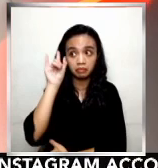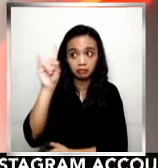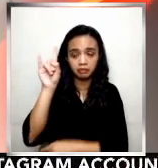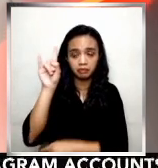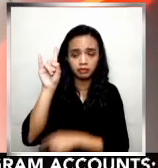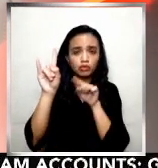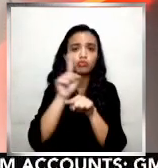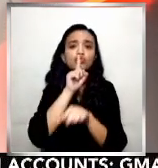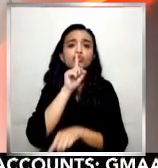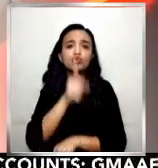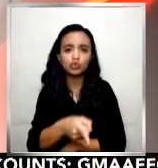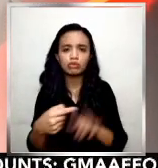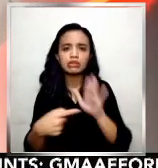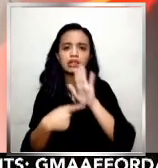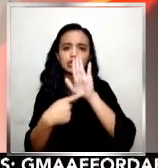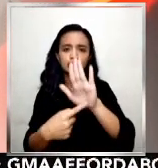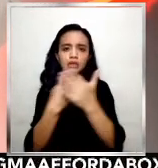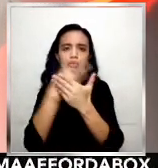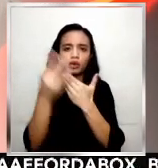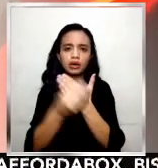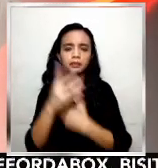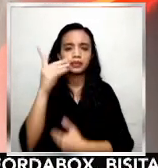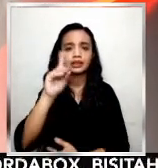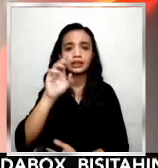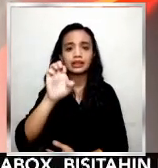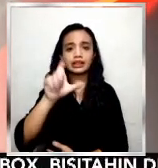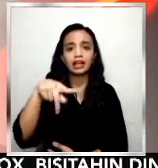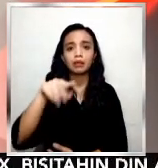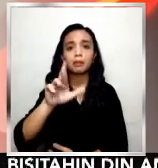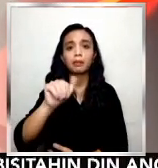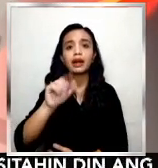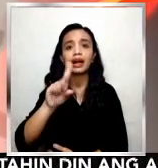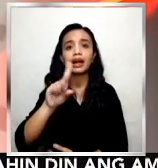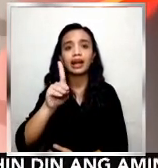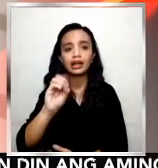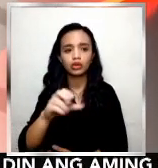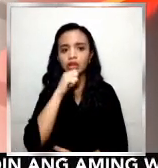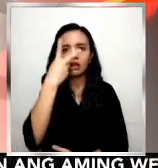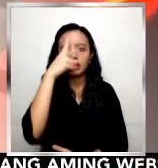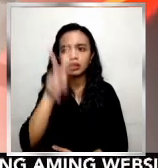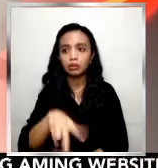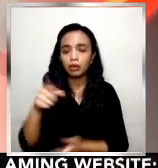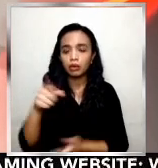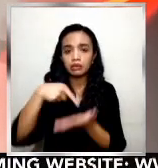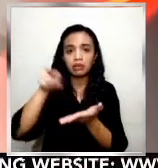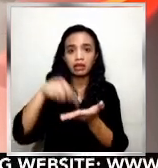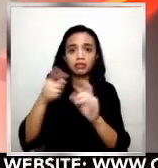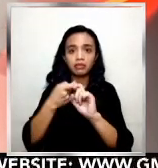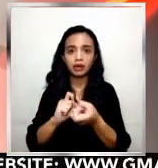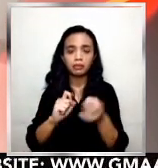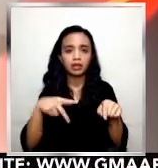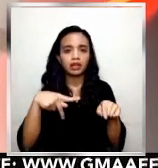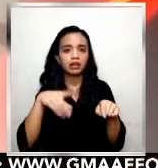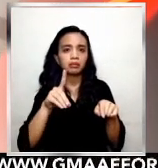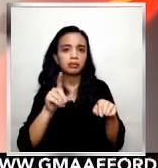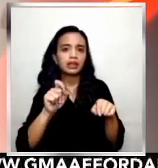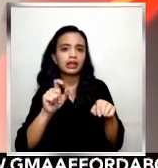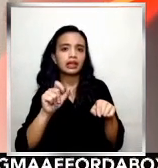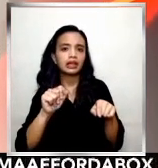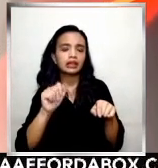Del Prado. Hindi rin daw nakita na ang pinambayad sa ads ay galing sa PDAF o Pork Barrel. Dagdag na